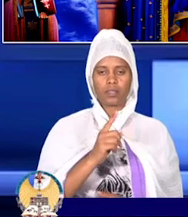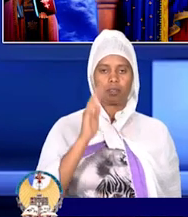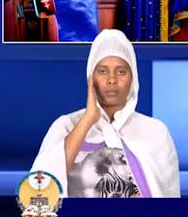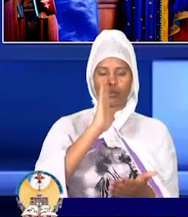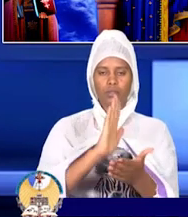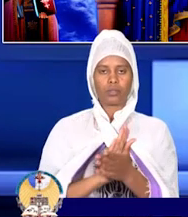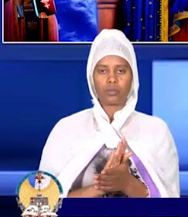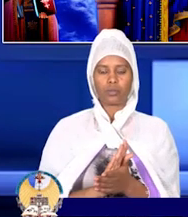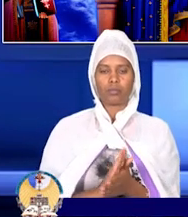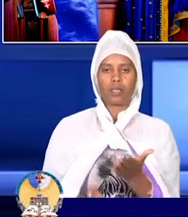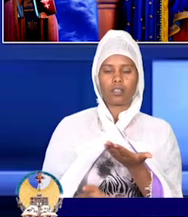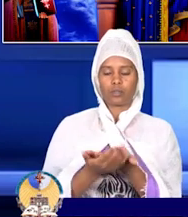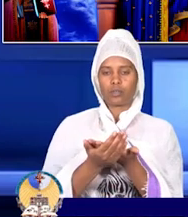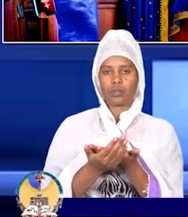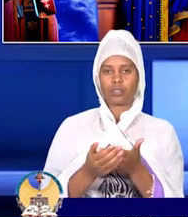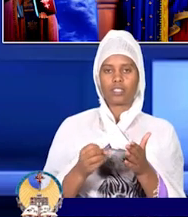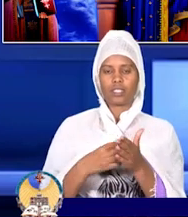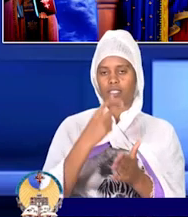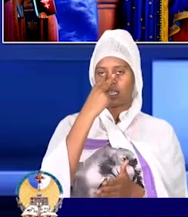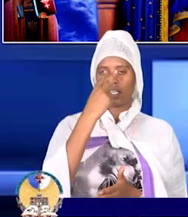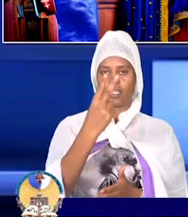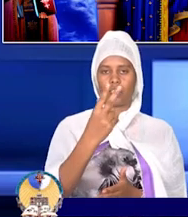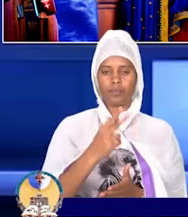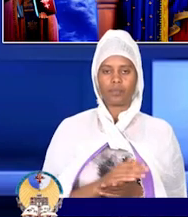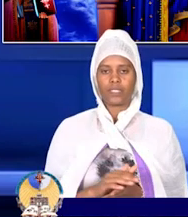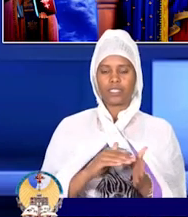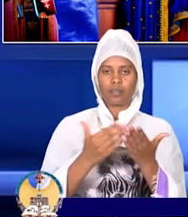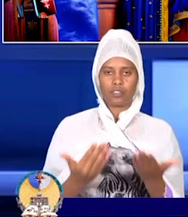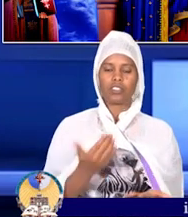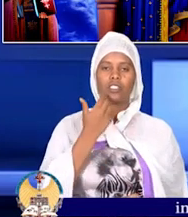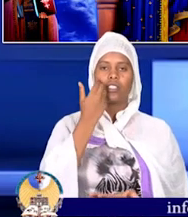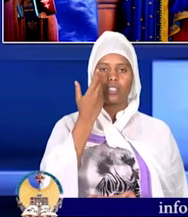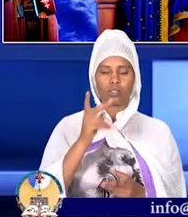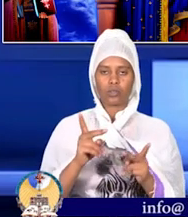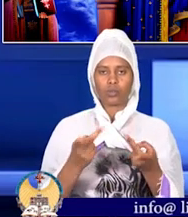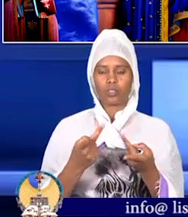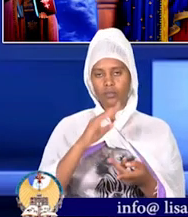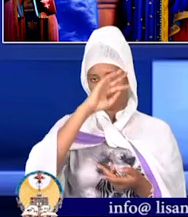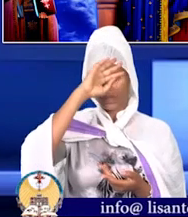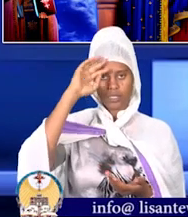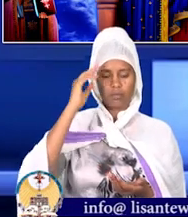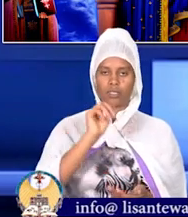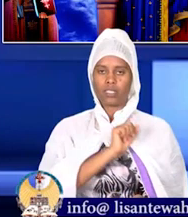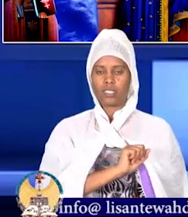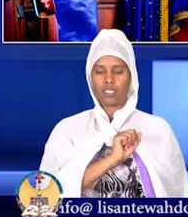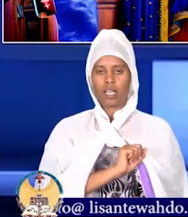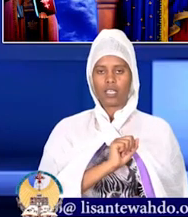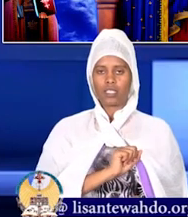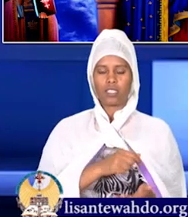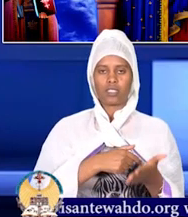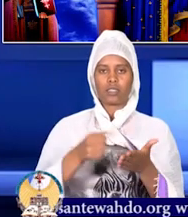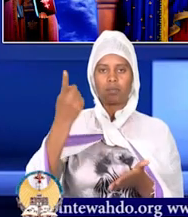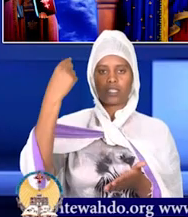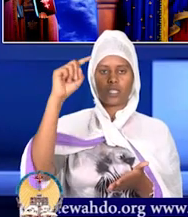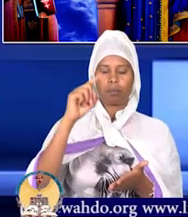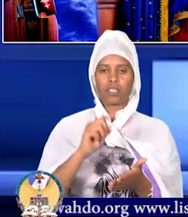ከይቆጸረ ብምሕረቱን ብረድኦቱን ዝጠመተና ክሳብ ዛዕለት እዚኣውን ብዕድመ